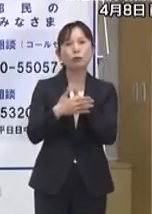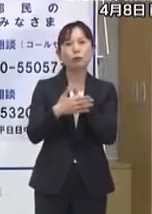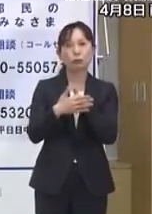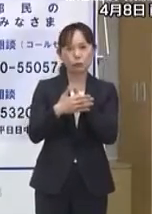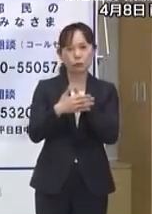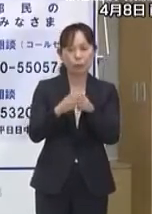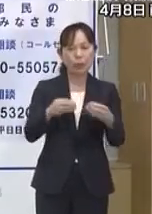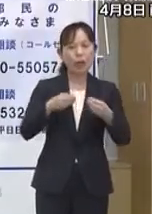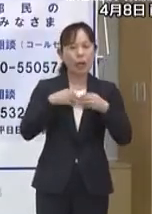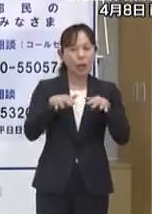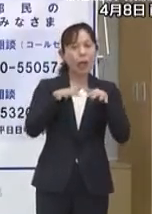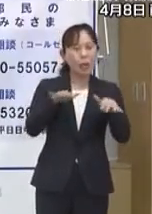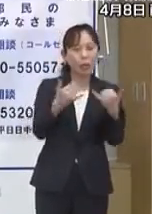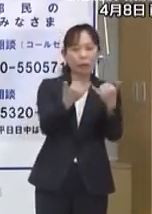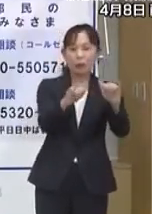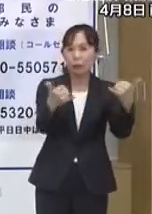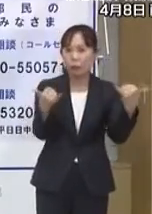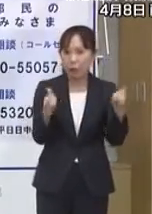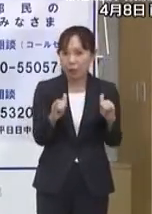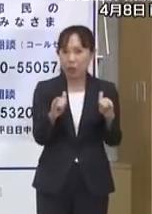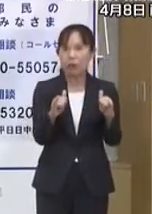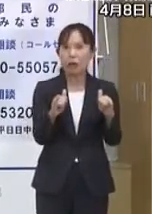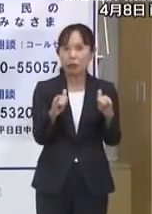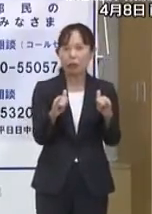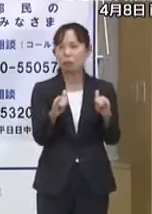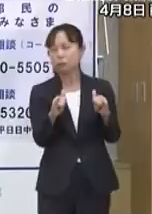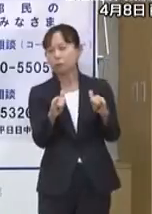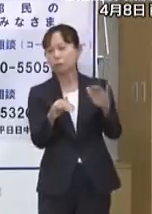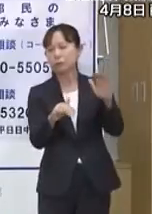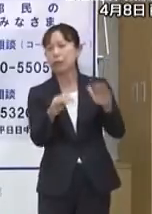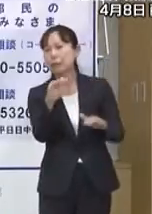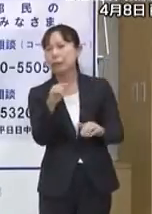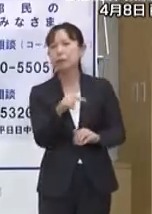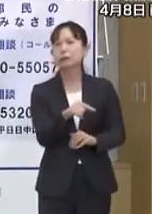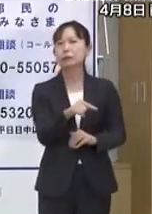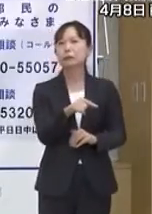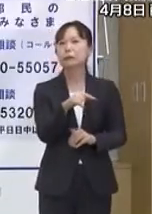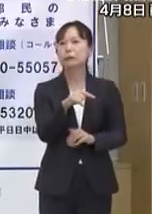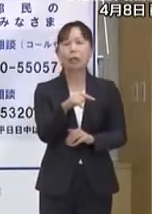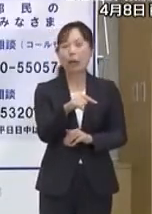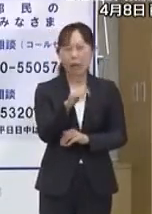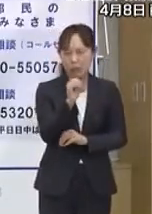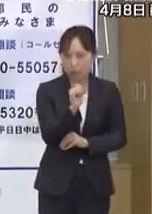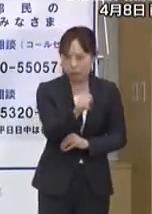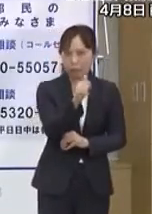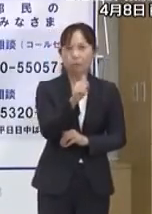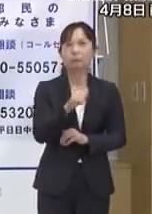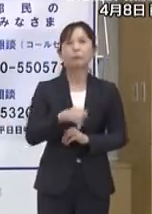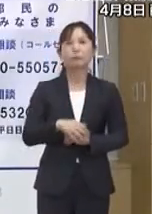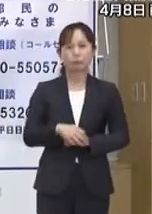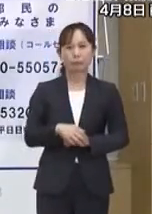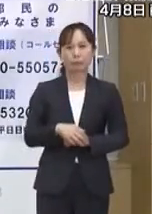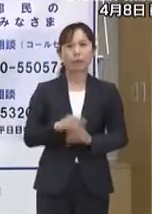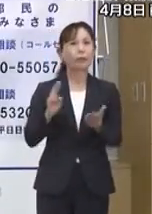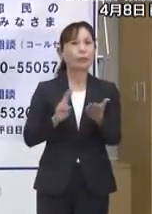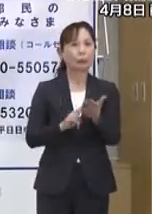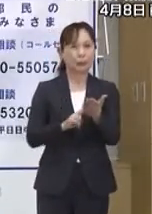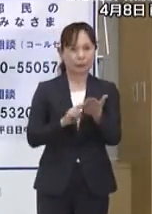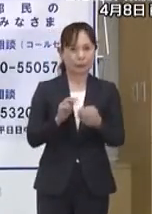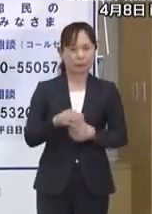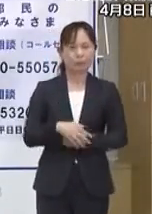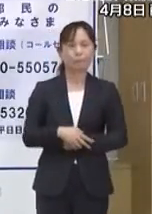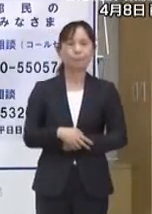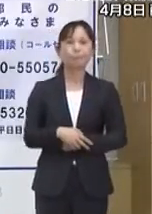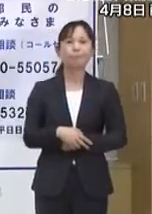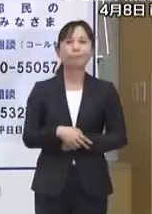関係する方々に対しての不当なあるいは差別的な取り扱いをしてはならないということを定めたもので